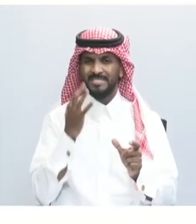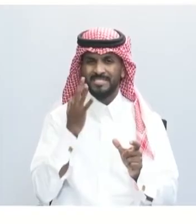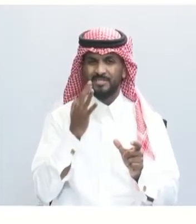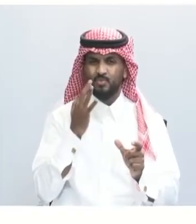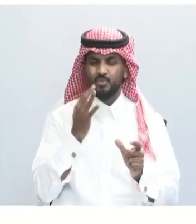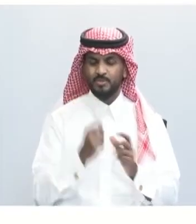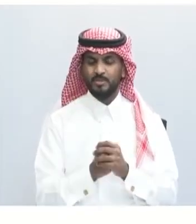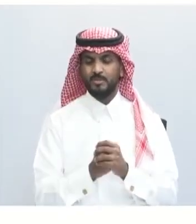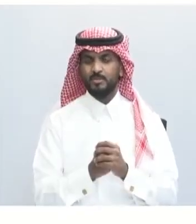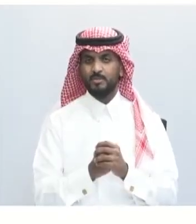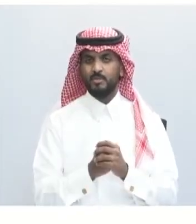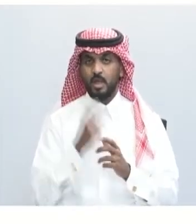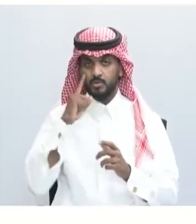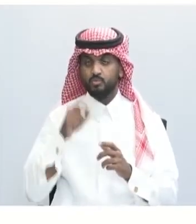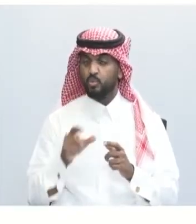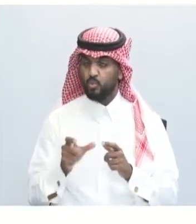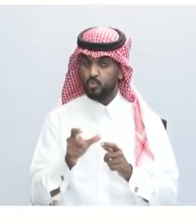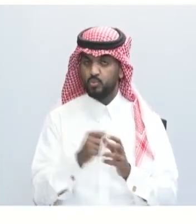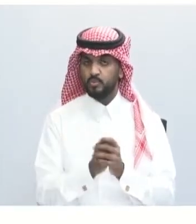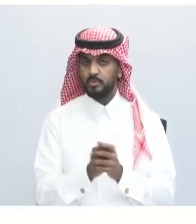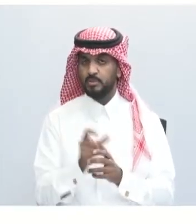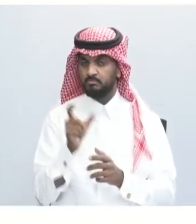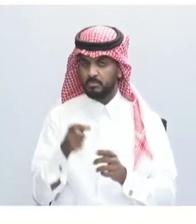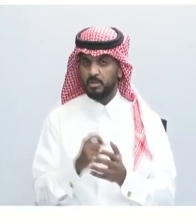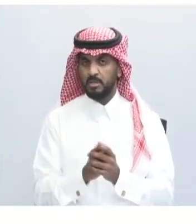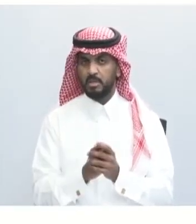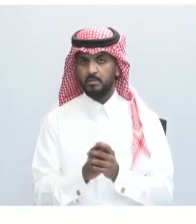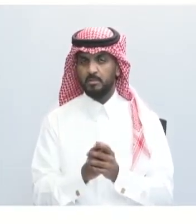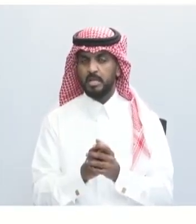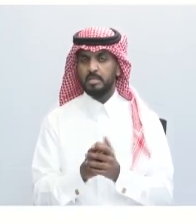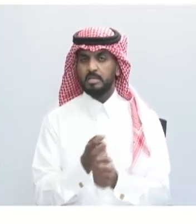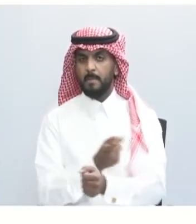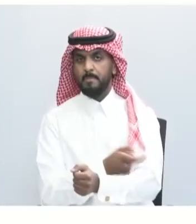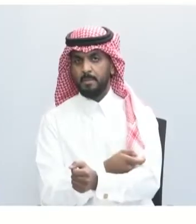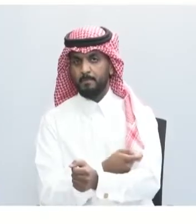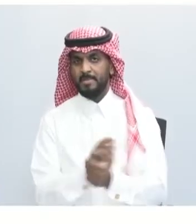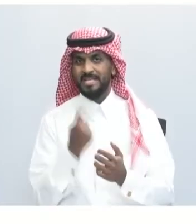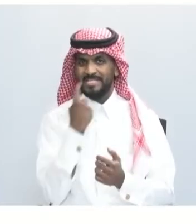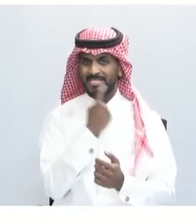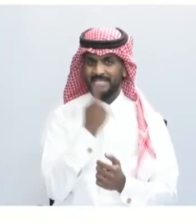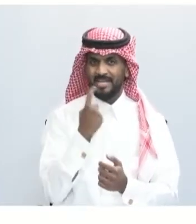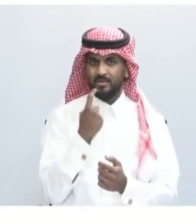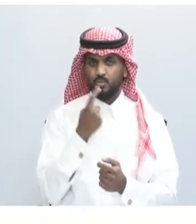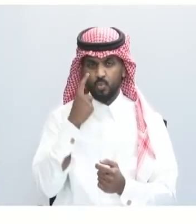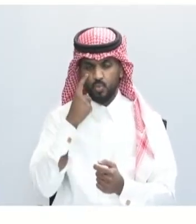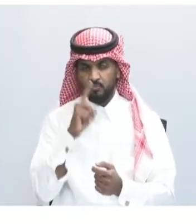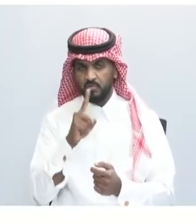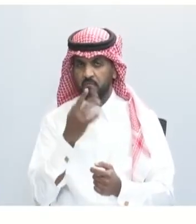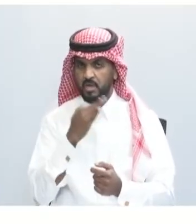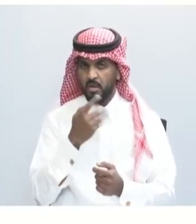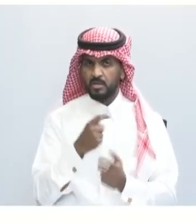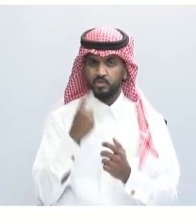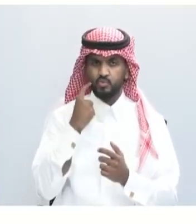وعلينا زياره الطبيب طبيب الاسنان بشكل دوري لنفحص اسناننا ونتاكد من